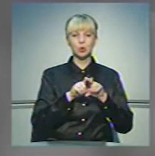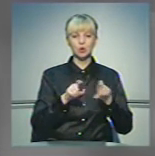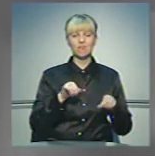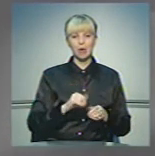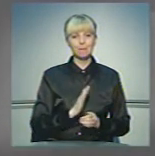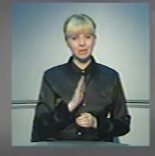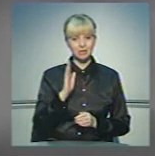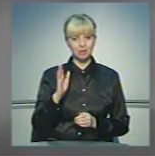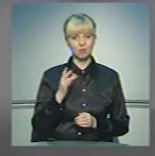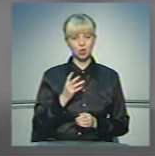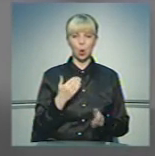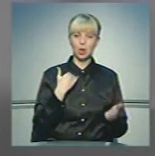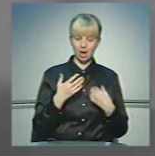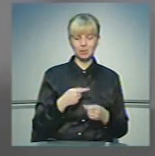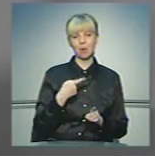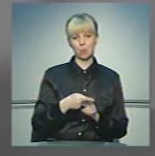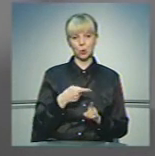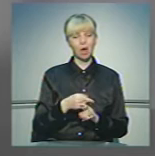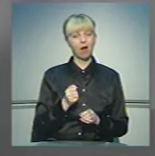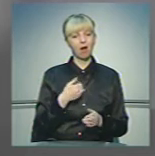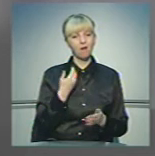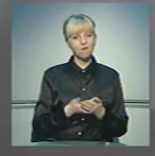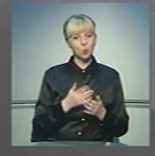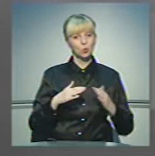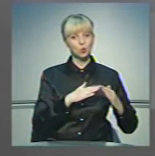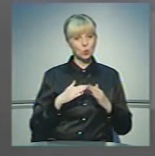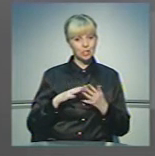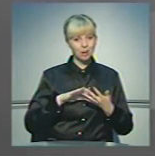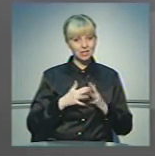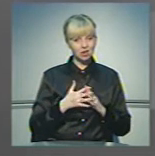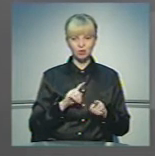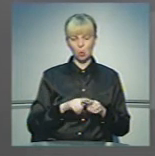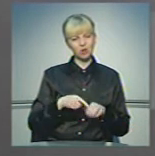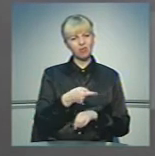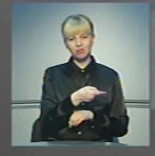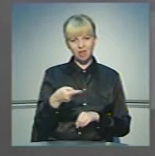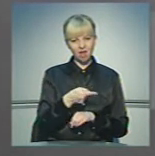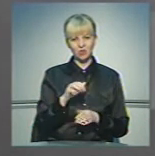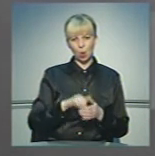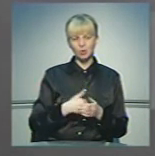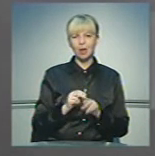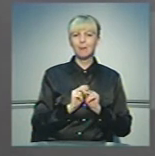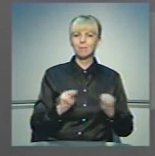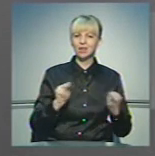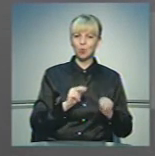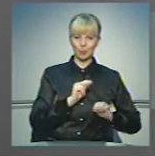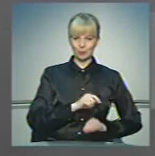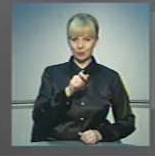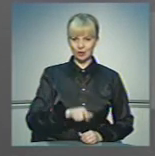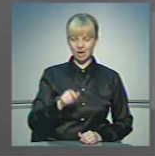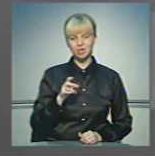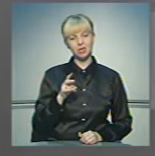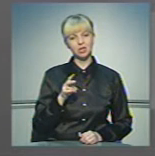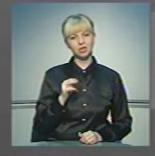перспективі, то реакція позитивна. А от у сусідньому селі скоріше негатив йде від педагогічних працівників, ніж